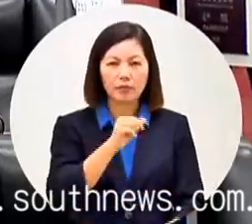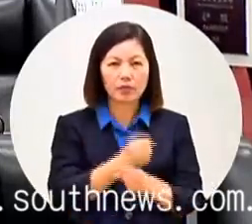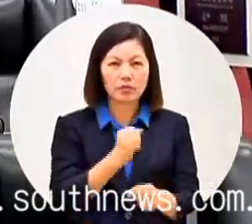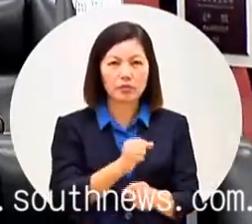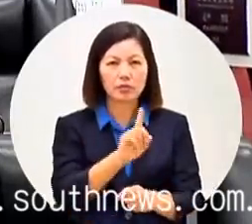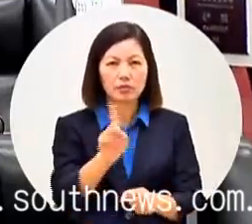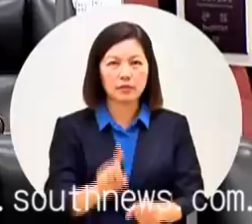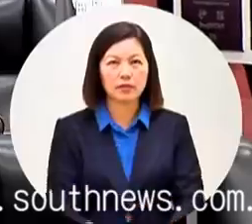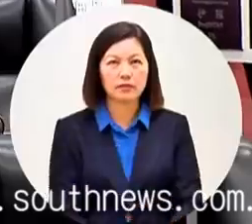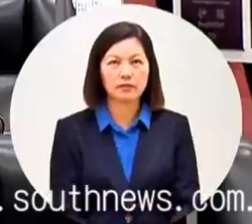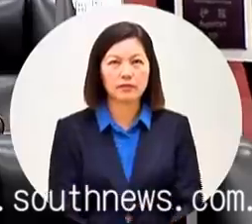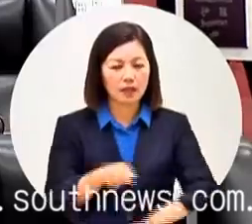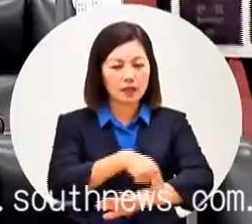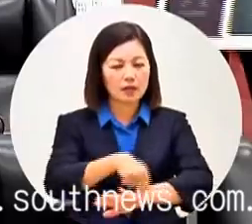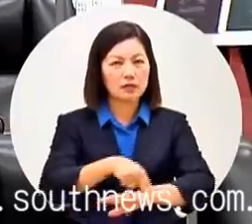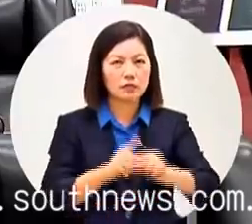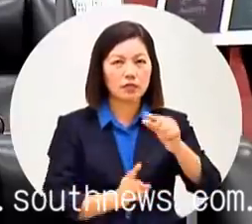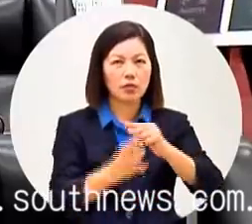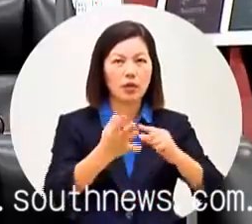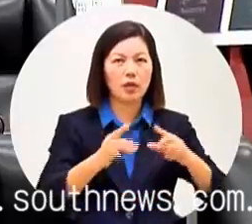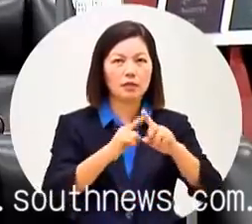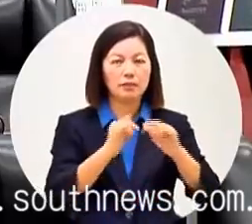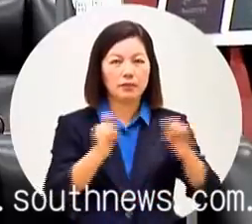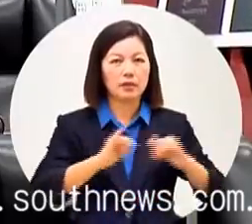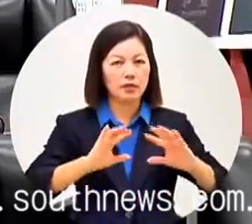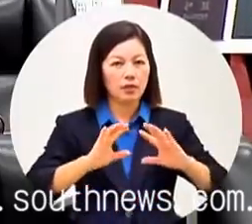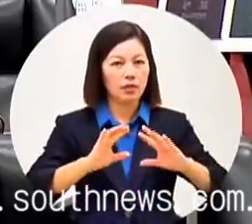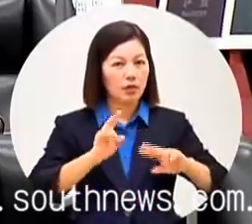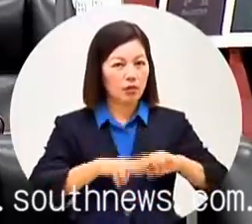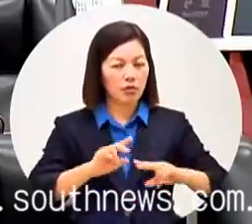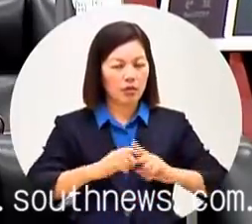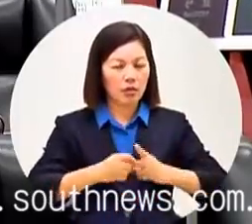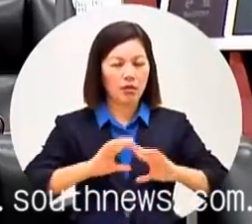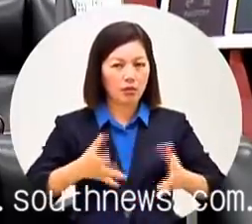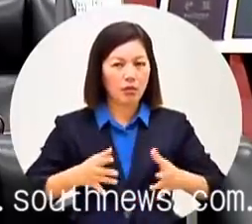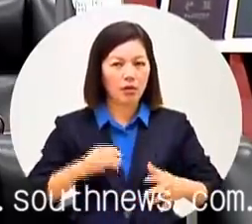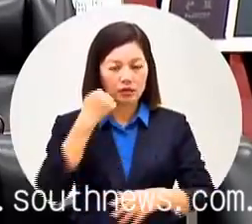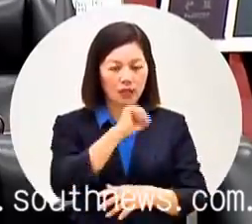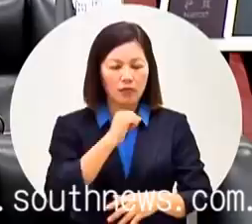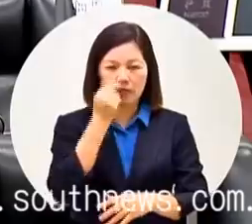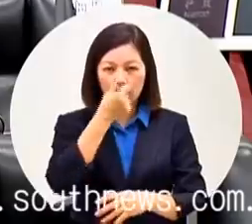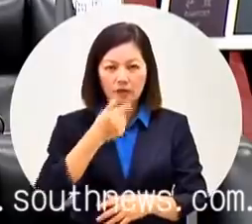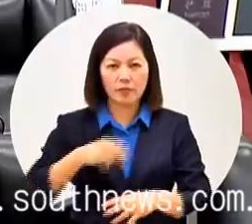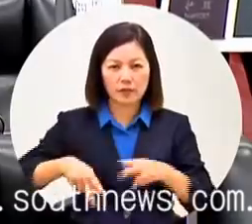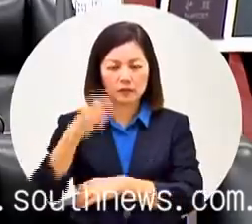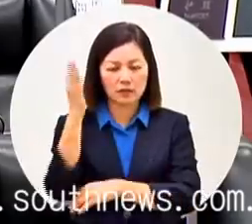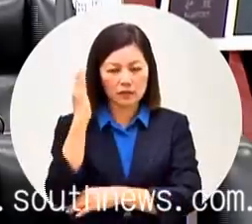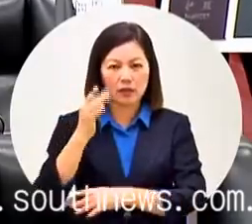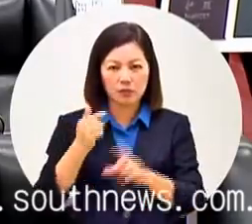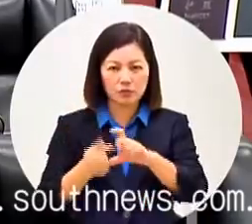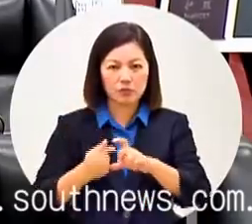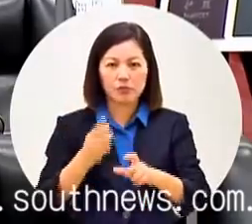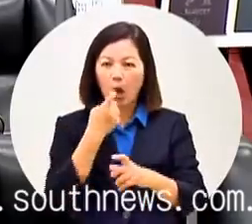个吼中华人民共和国台湾特别行政区的护照，来表达